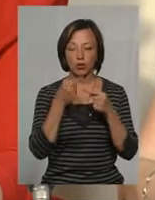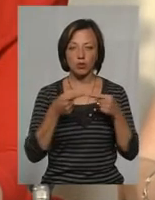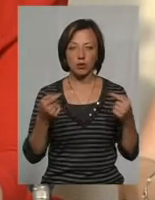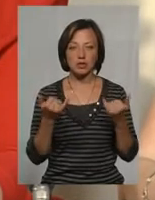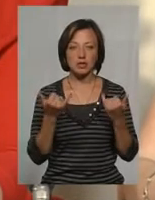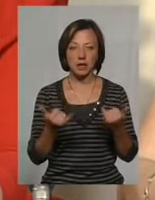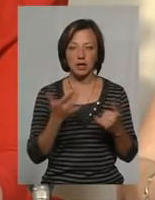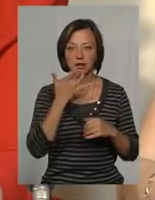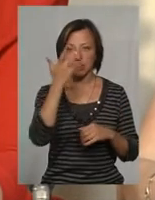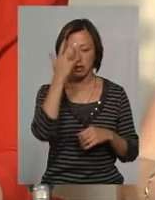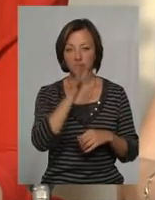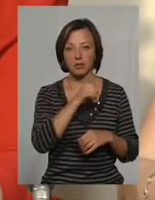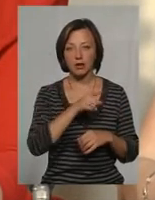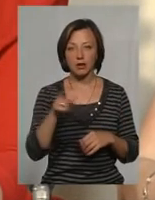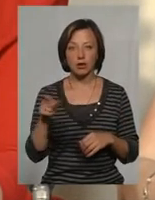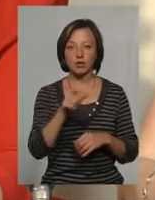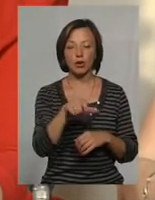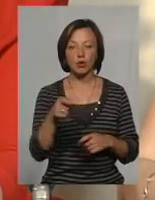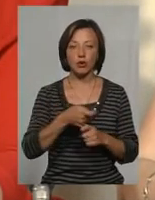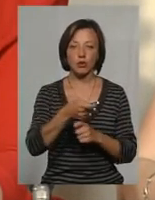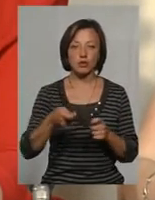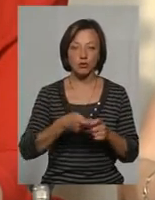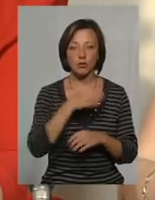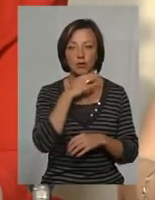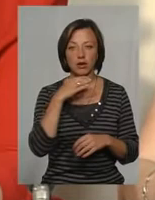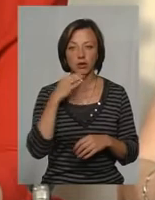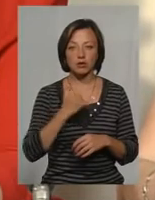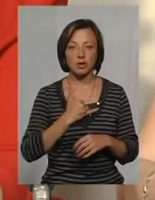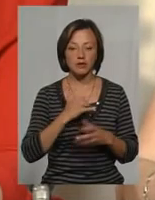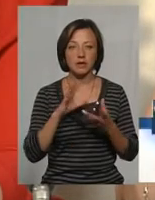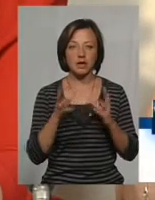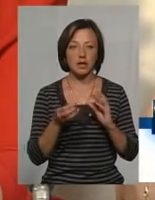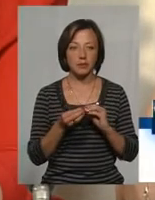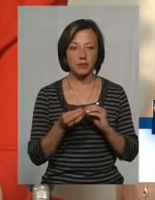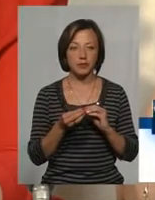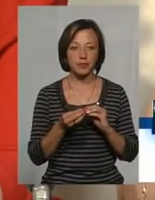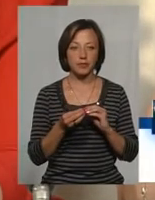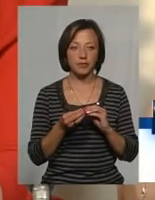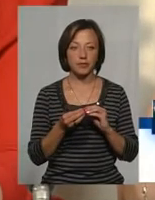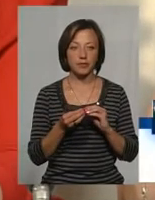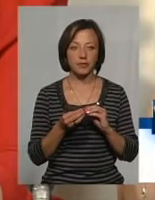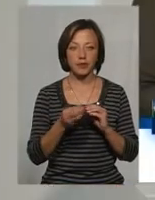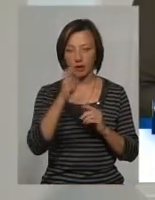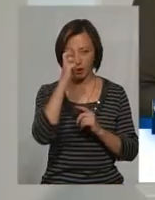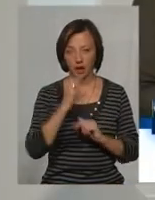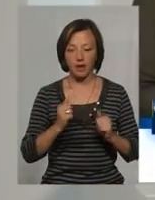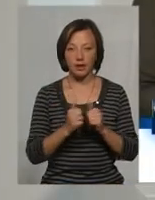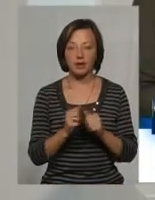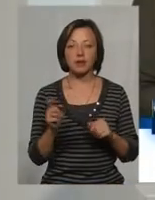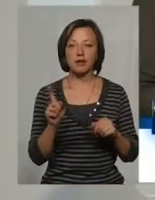якраз літній період, люди консервують багато, і в нас взагалі країна така,